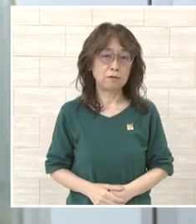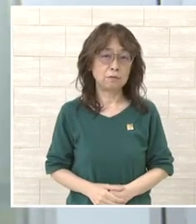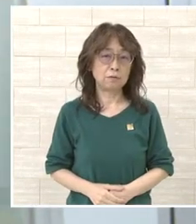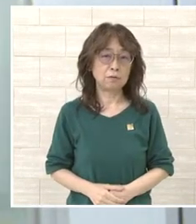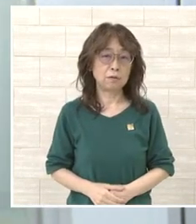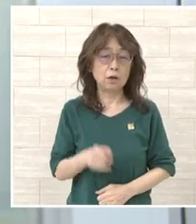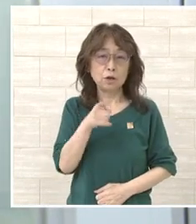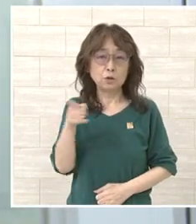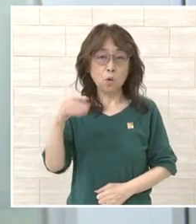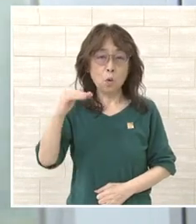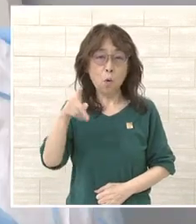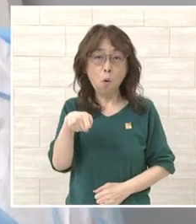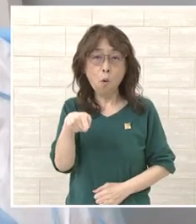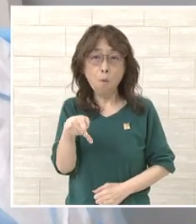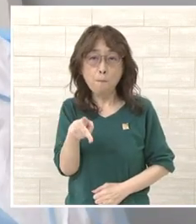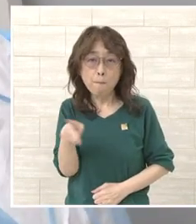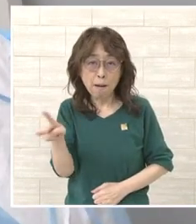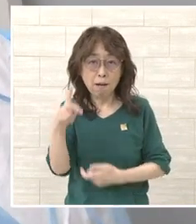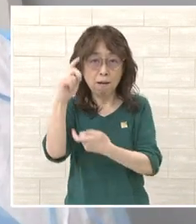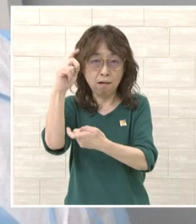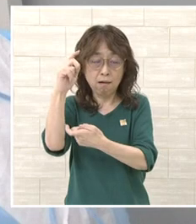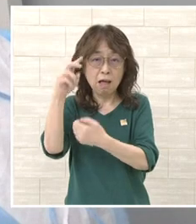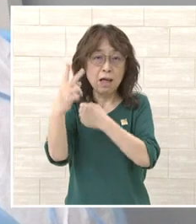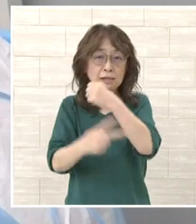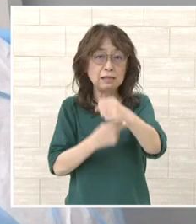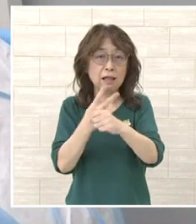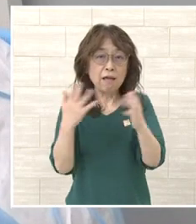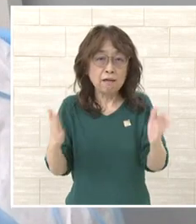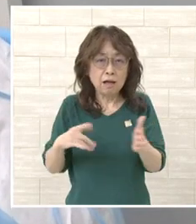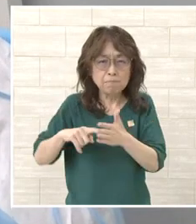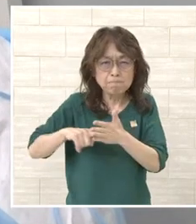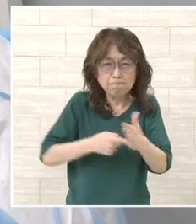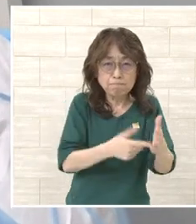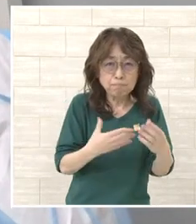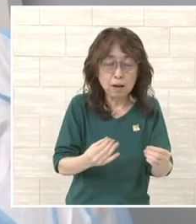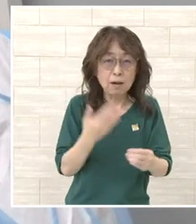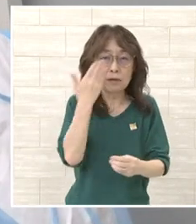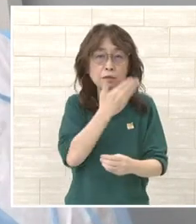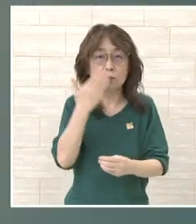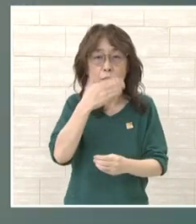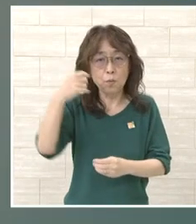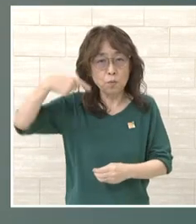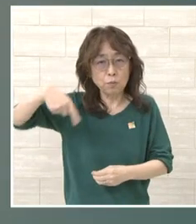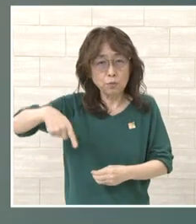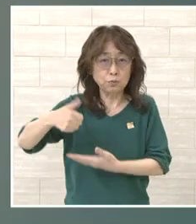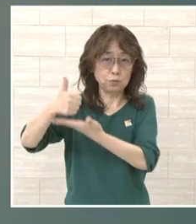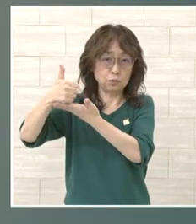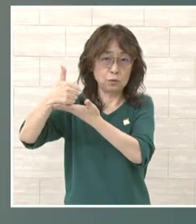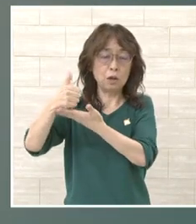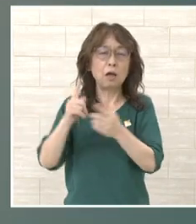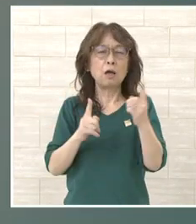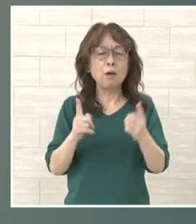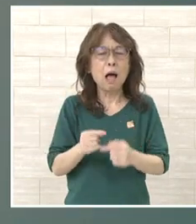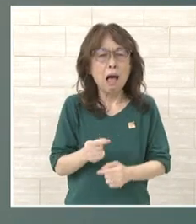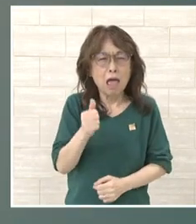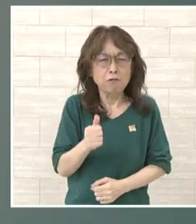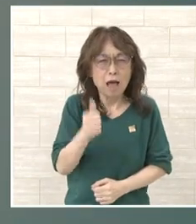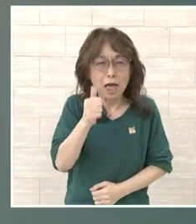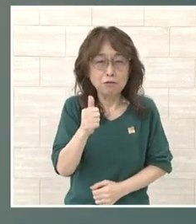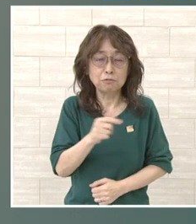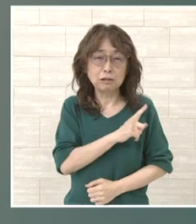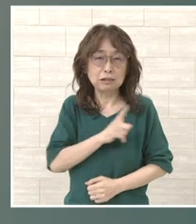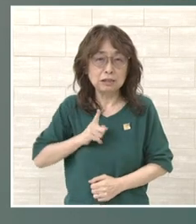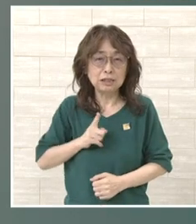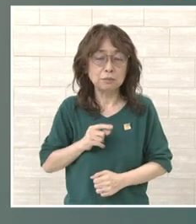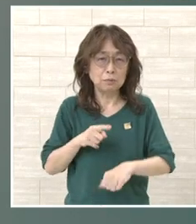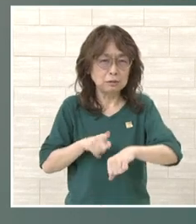ゾコーバの研究に2年間携わってきた佐藤教授は、 とにかく早く1日でも1時間